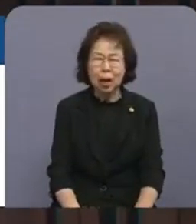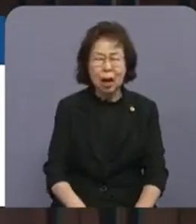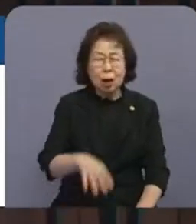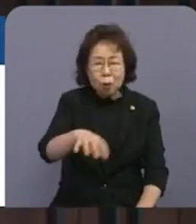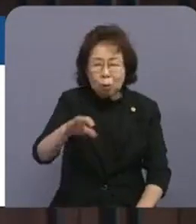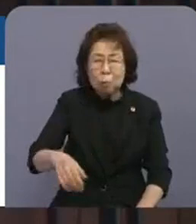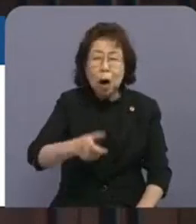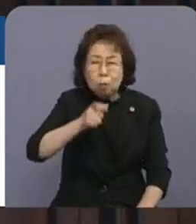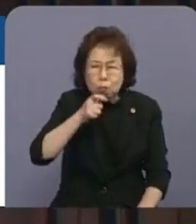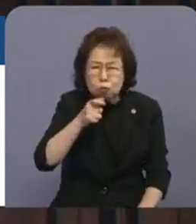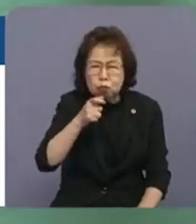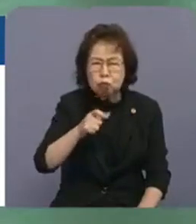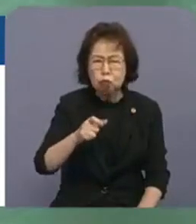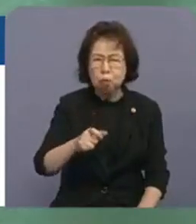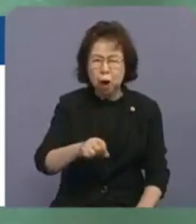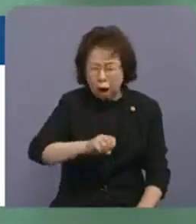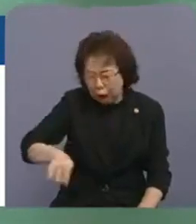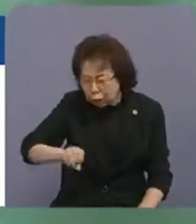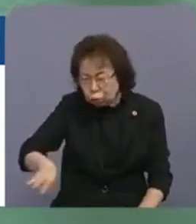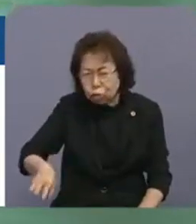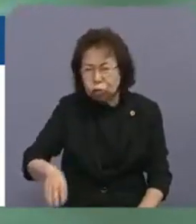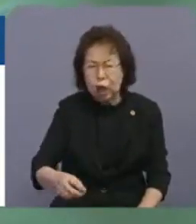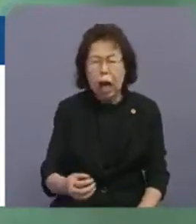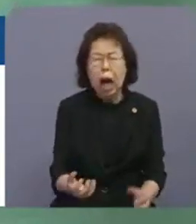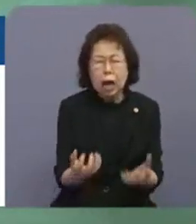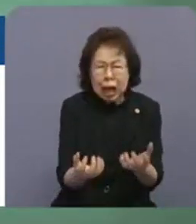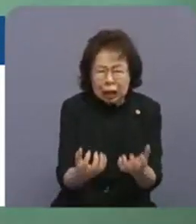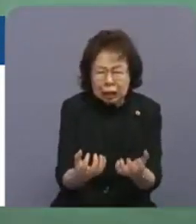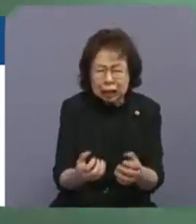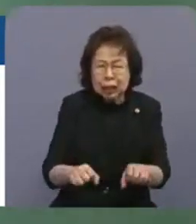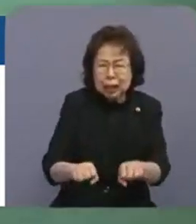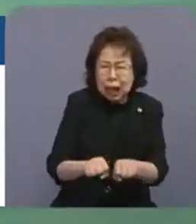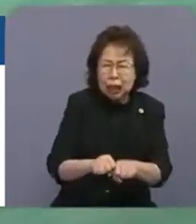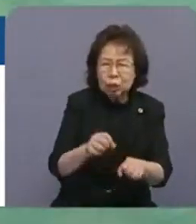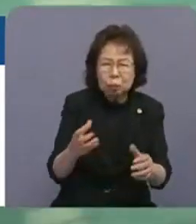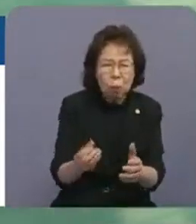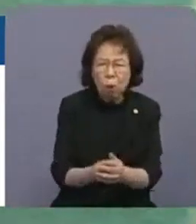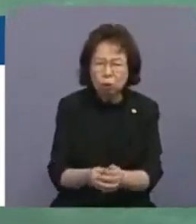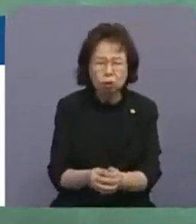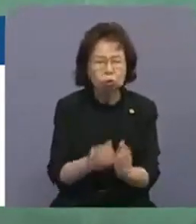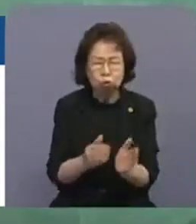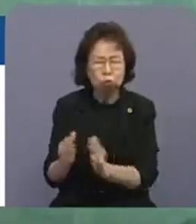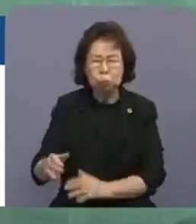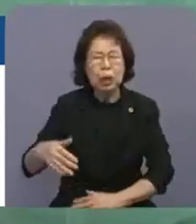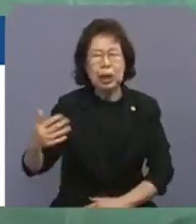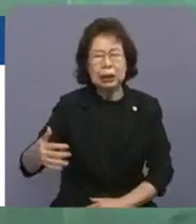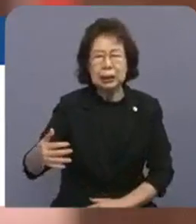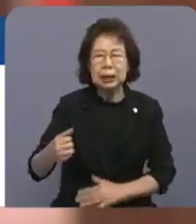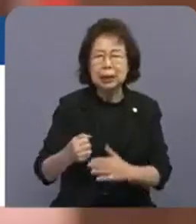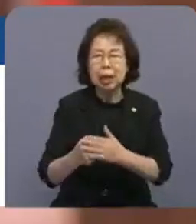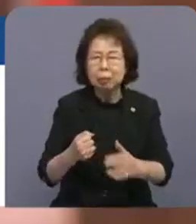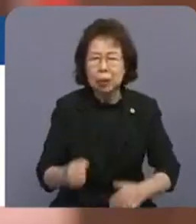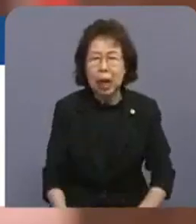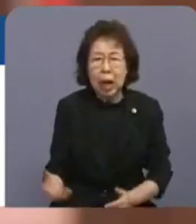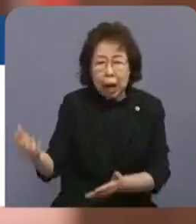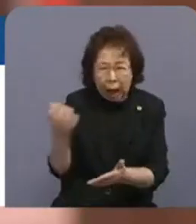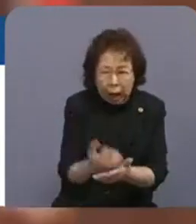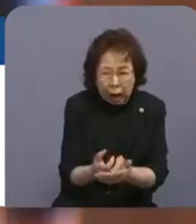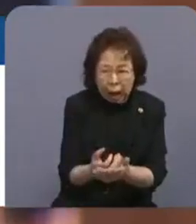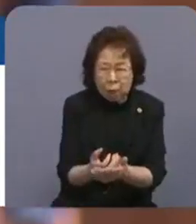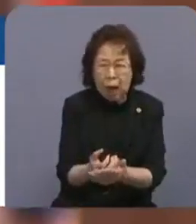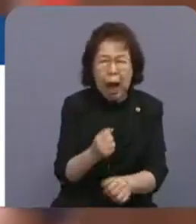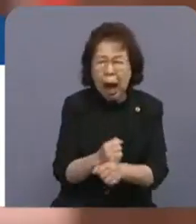급수라든지 가수라든지 그다음에 가스라든지 이런 부분들이 다 구비가 돼 있는 게 아니다 보니까 입점시킬 수